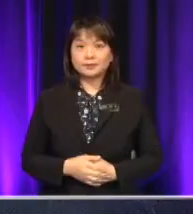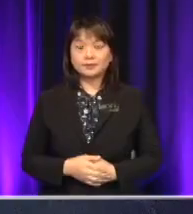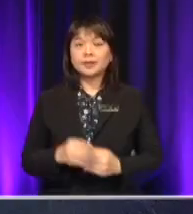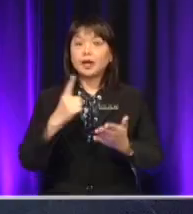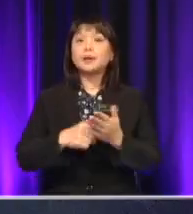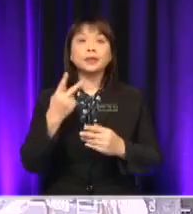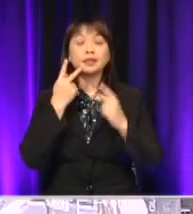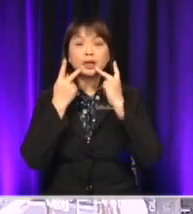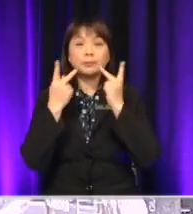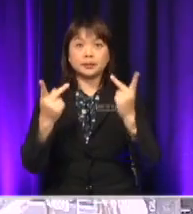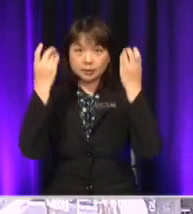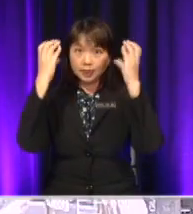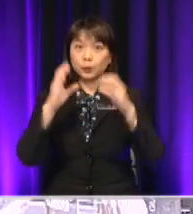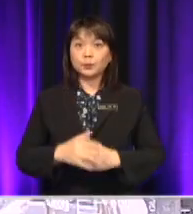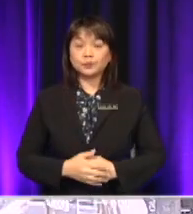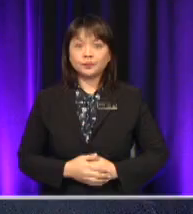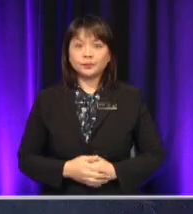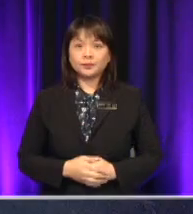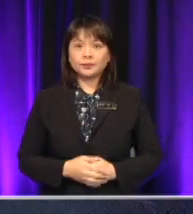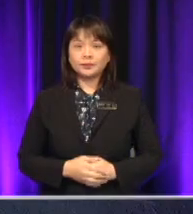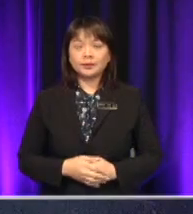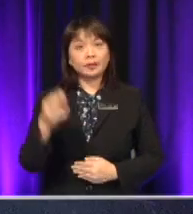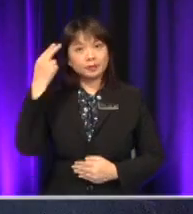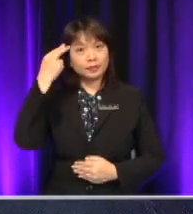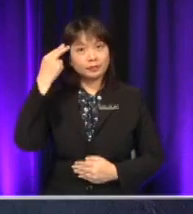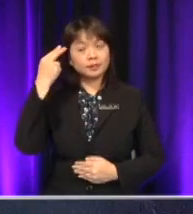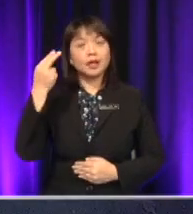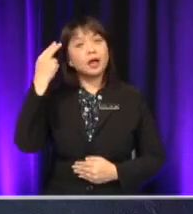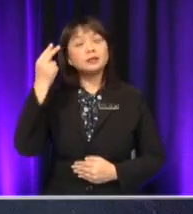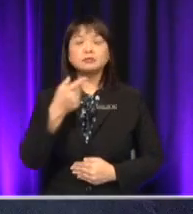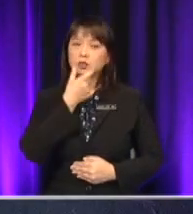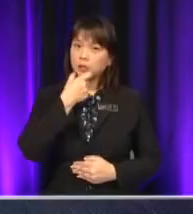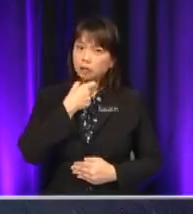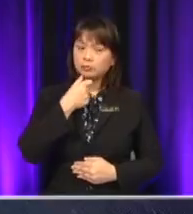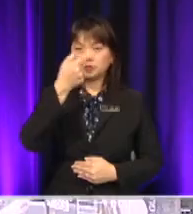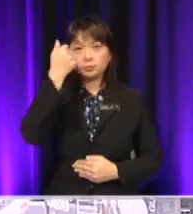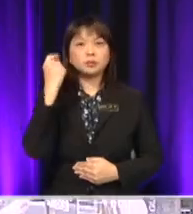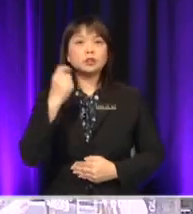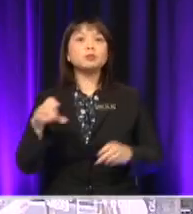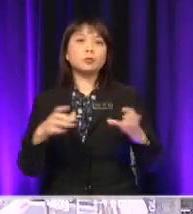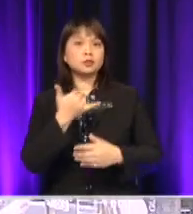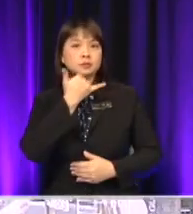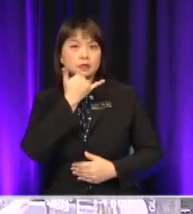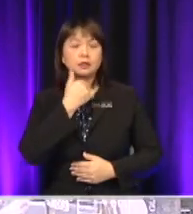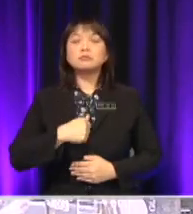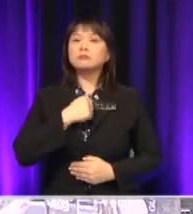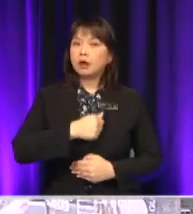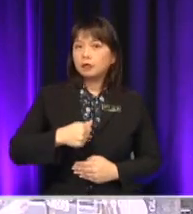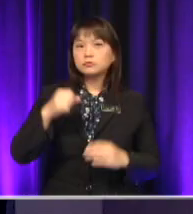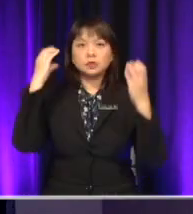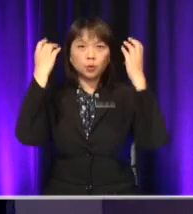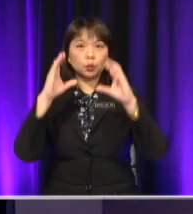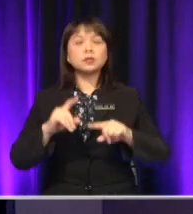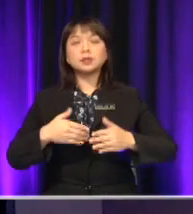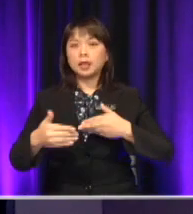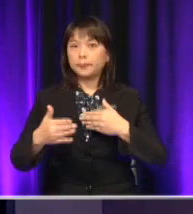khabar hari ini, Cikgu? Sihat. Hanif, apa khabar? Sebenarnya saya sedih, Cikgu. Sebab saya tadi buat kesalahan. Saya minta maaf sangat, Cikgu. Tak apa.